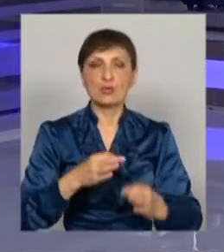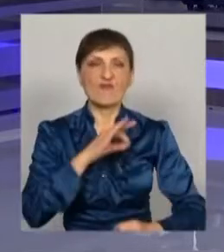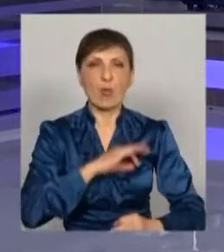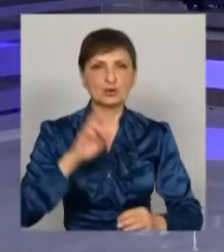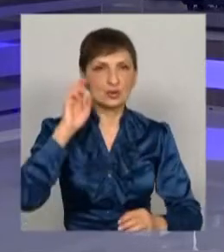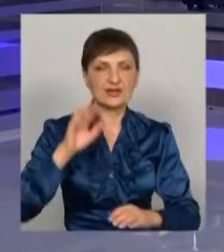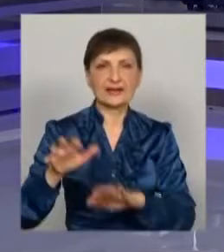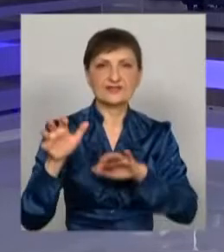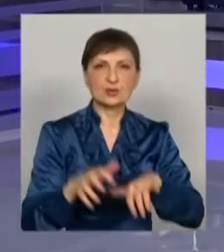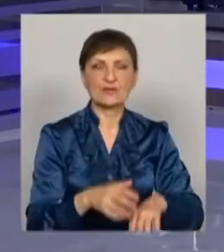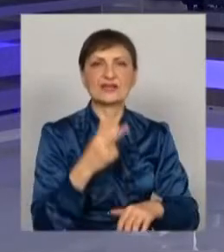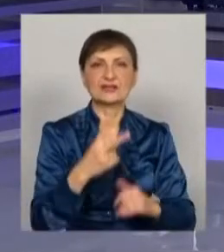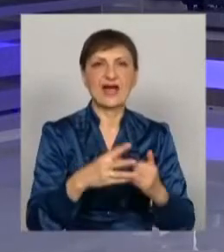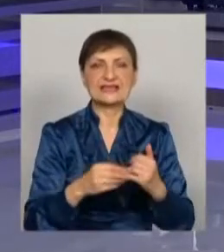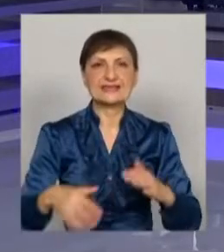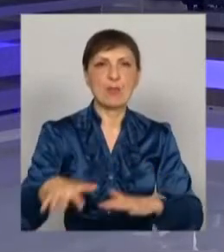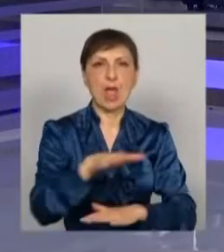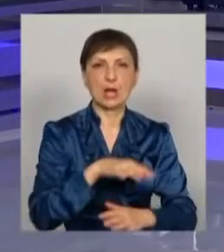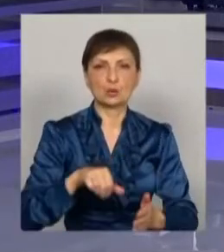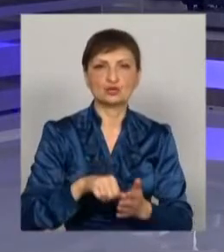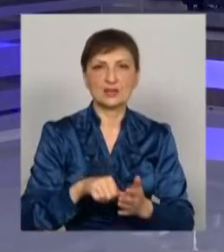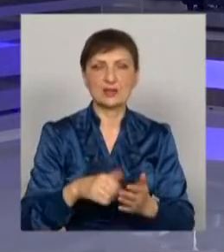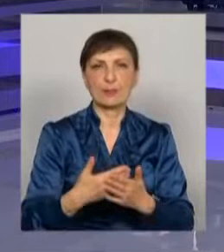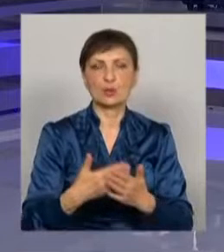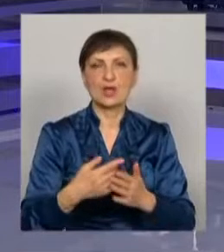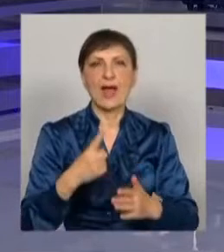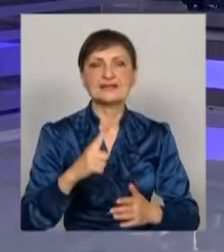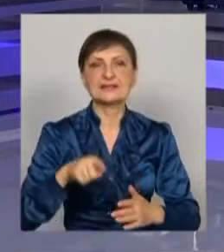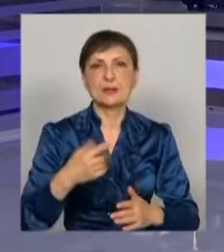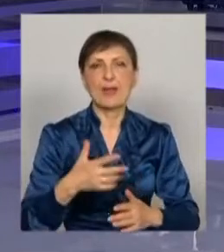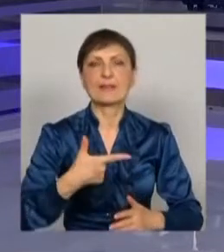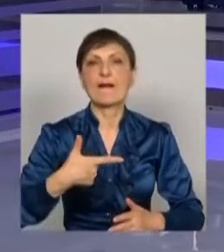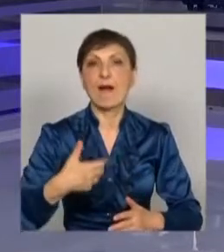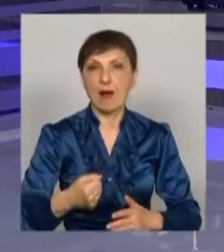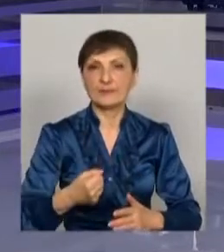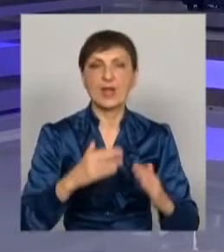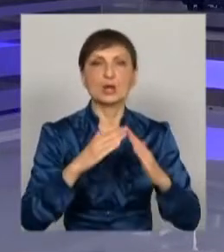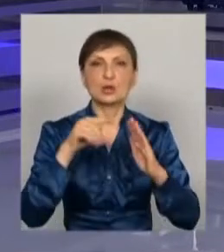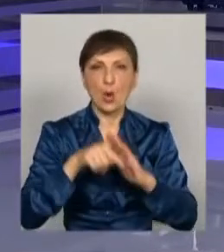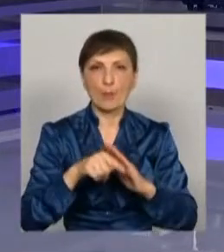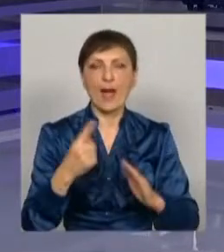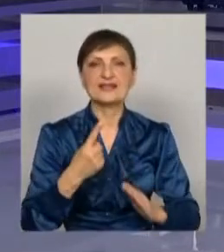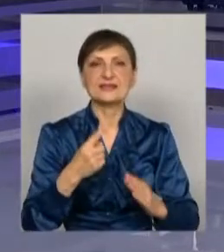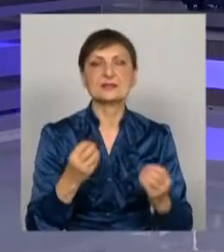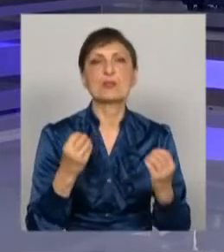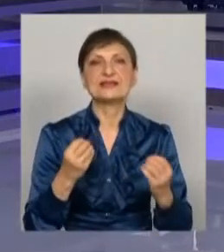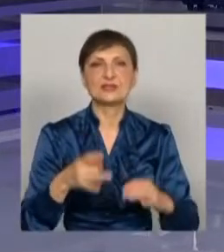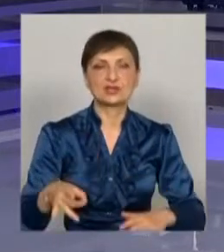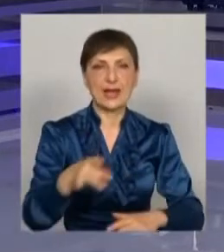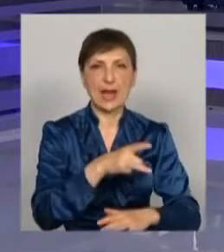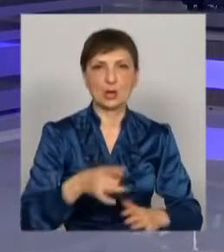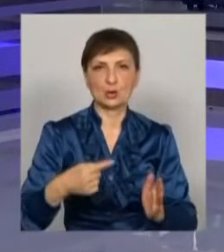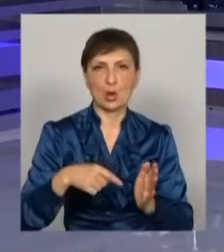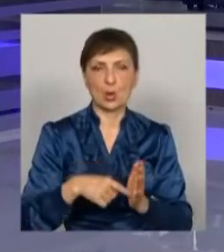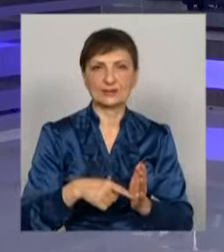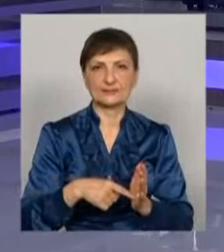государства конфисковано 2 земельных участка площадью около 1,5 гектара с жилым строением в одном из престижных районов